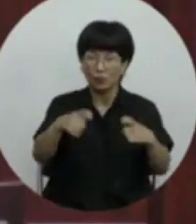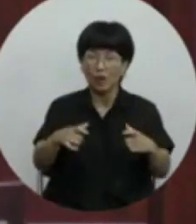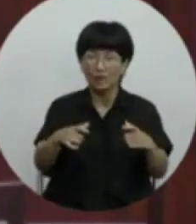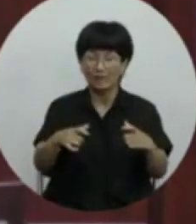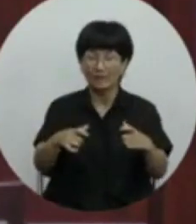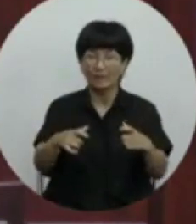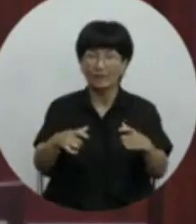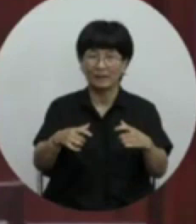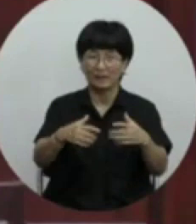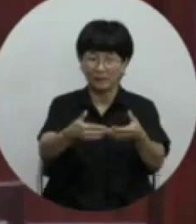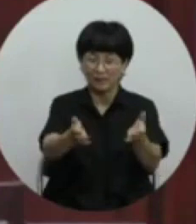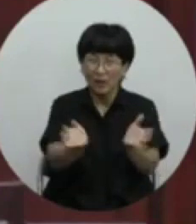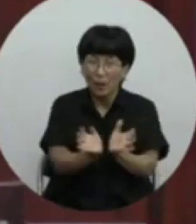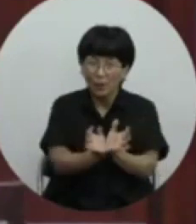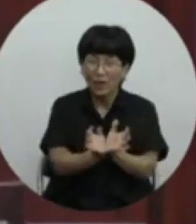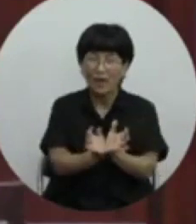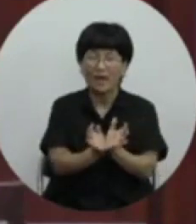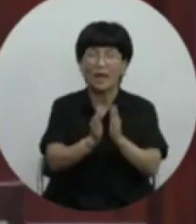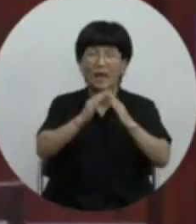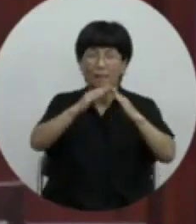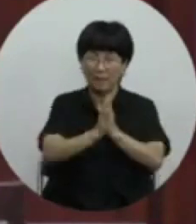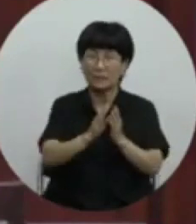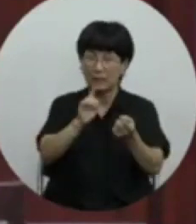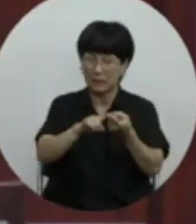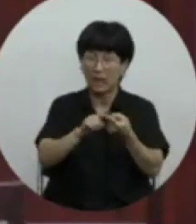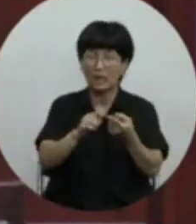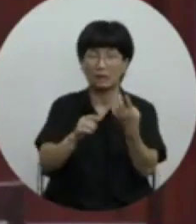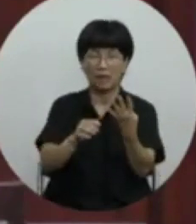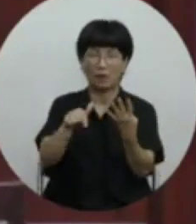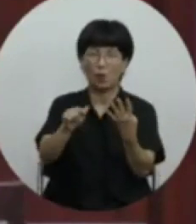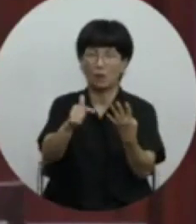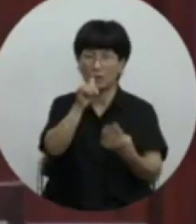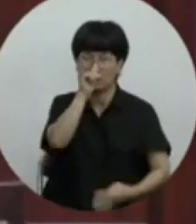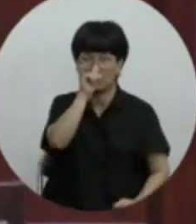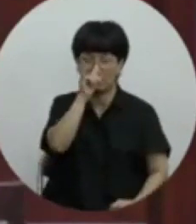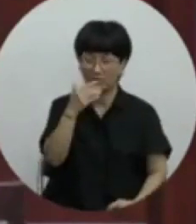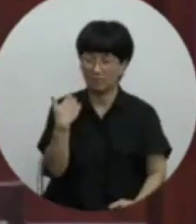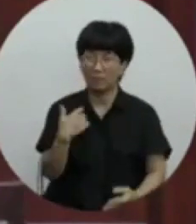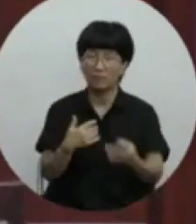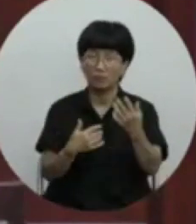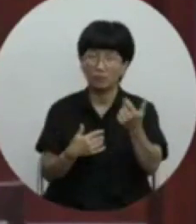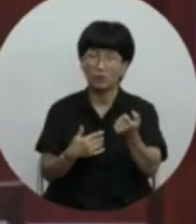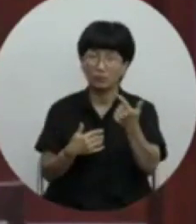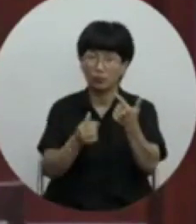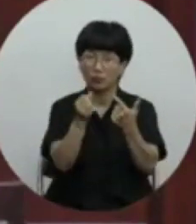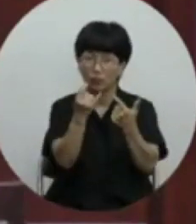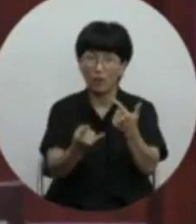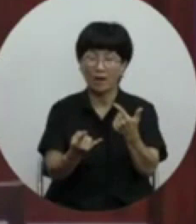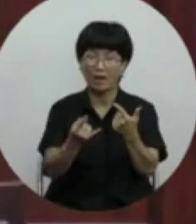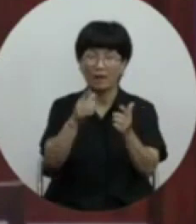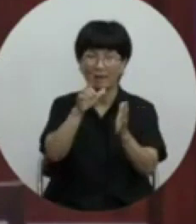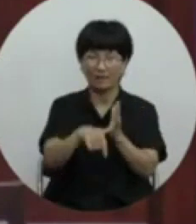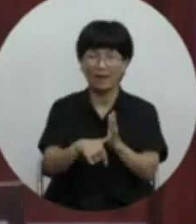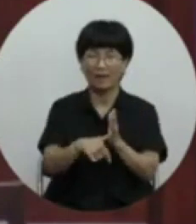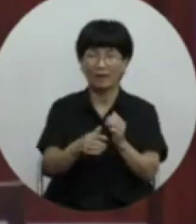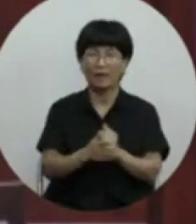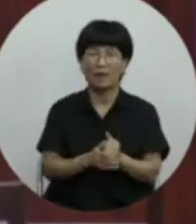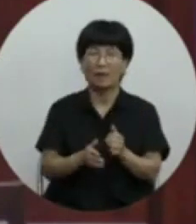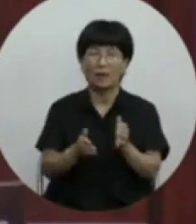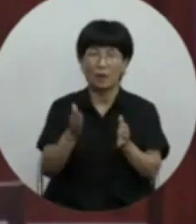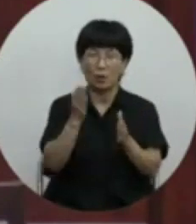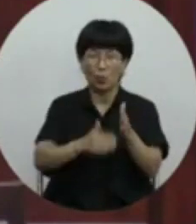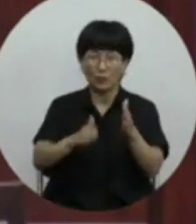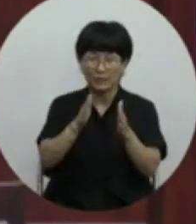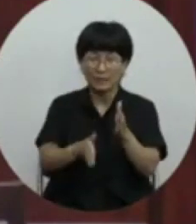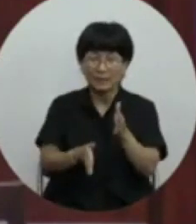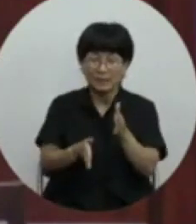보고권을 안건으로 제출하였습니다. 지난번 제66회 정례회에서 여주 도시관리공단의